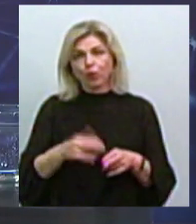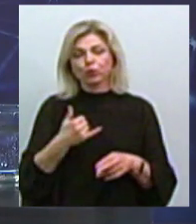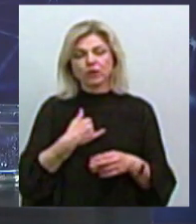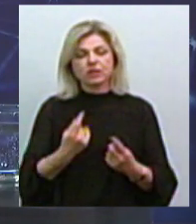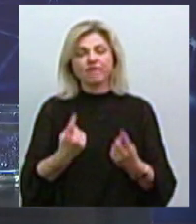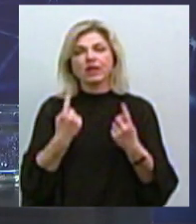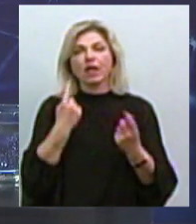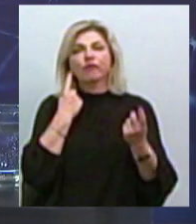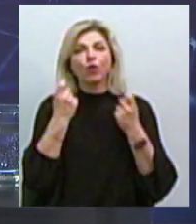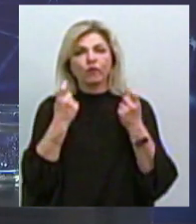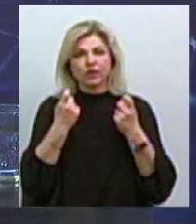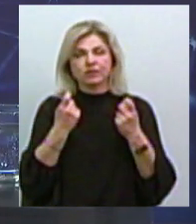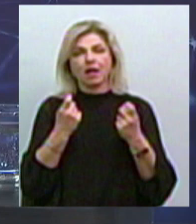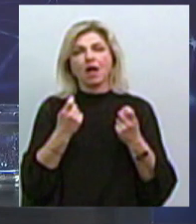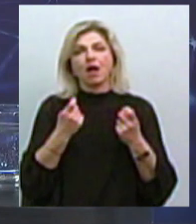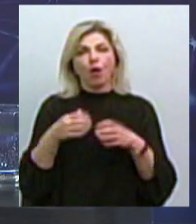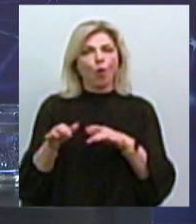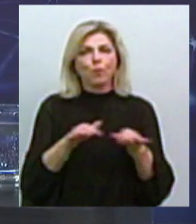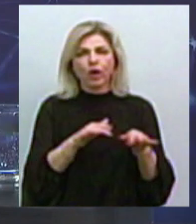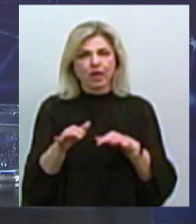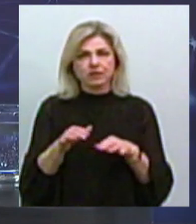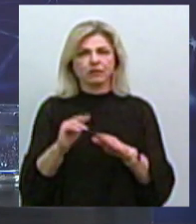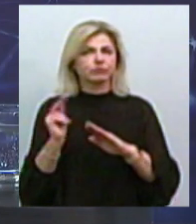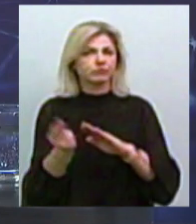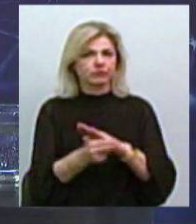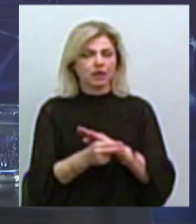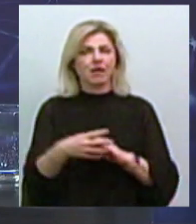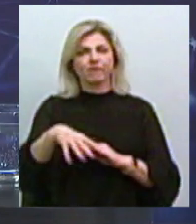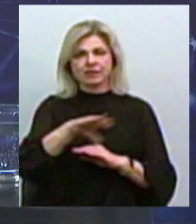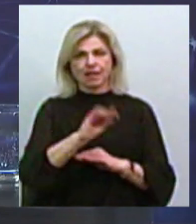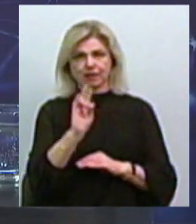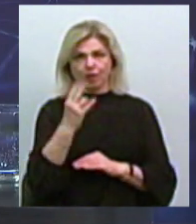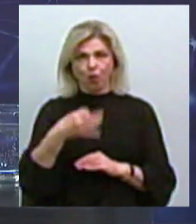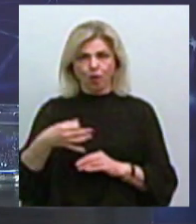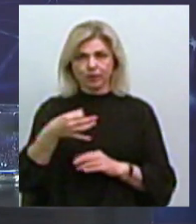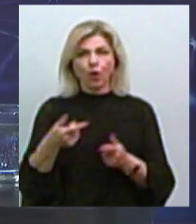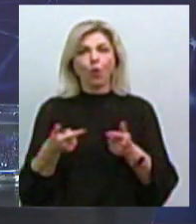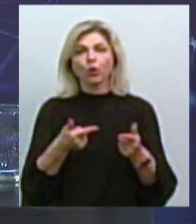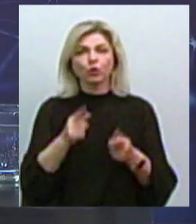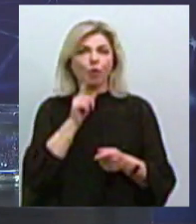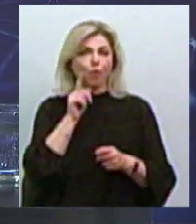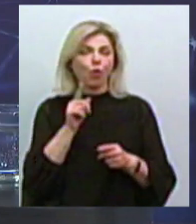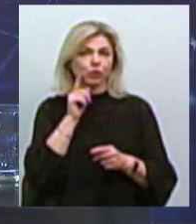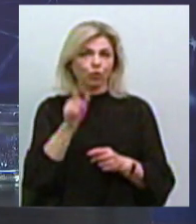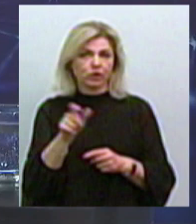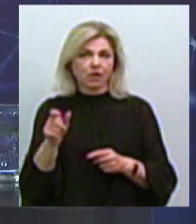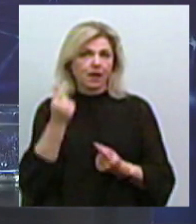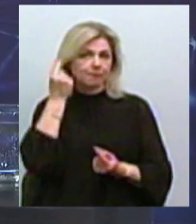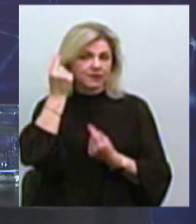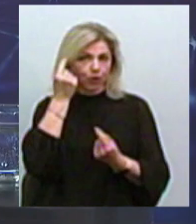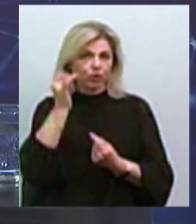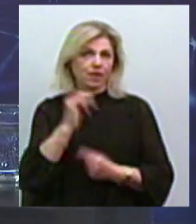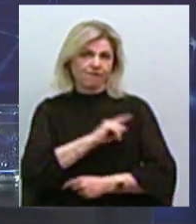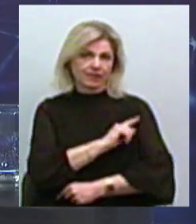велика інформаційно-комунікаційна кампанія по всій Миколаївській області, і ми готуємо молодь, ми готуємо як психологічно, так